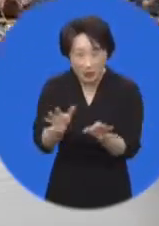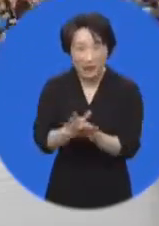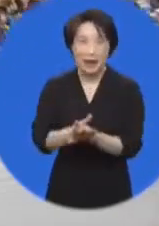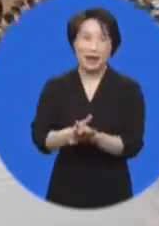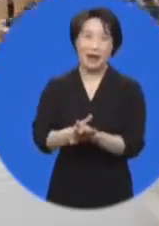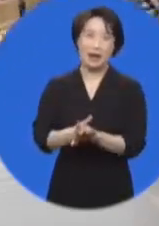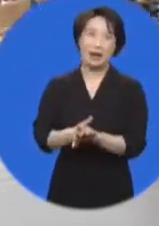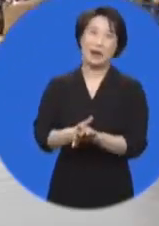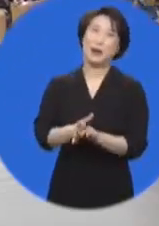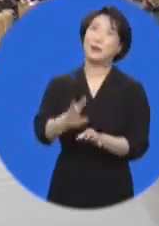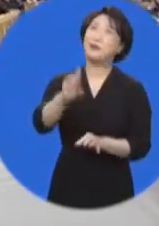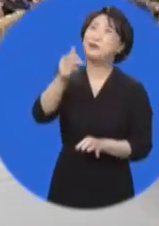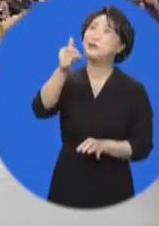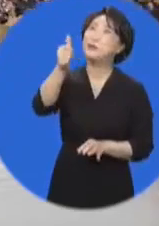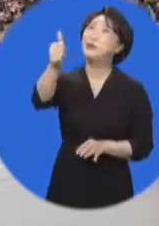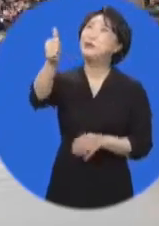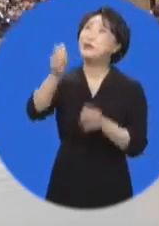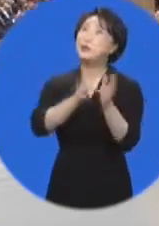속죄함